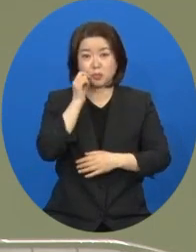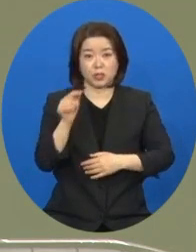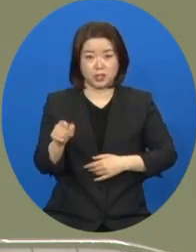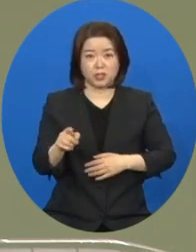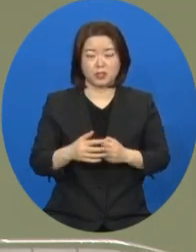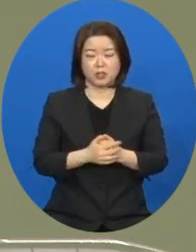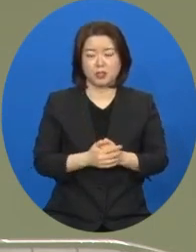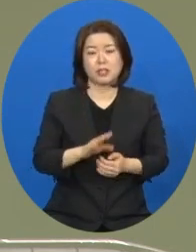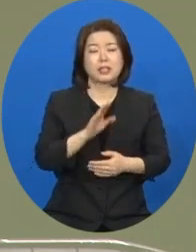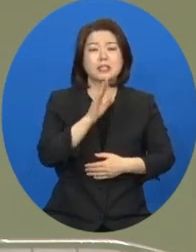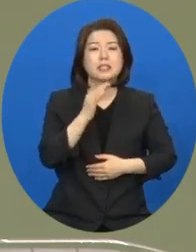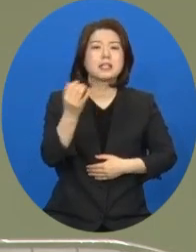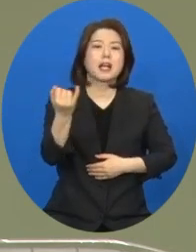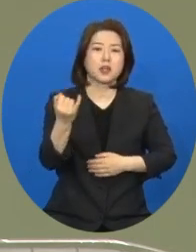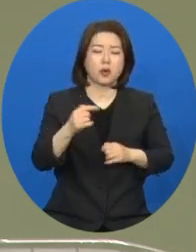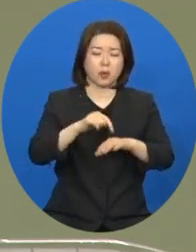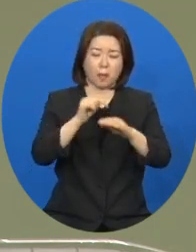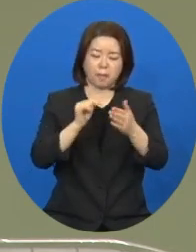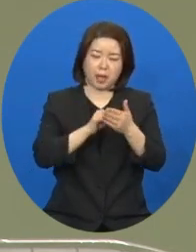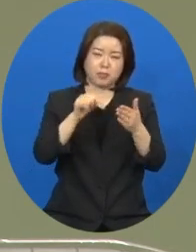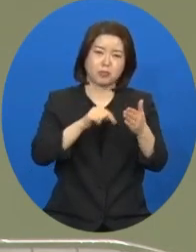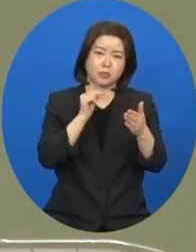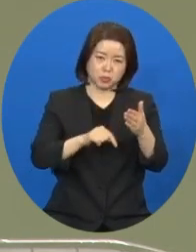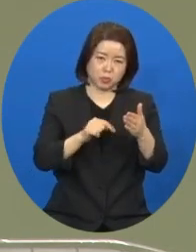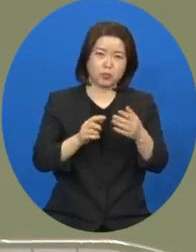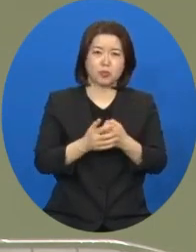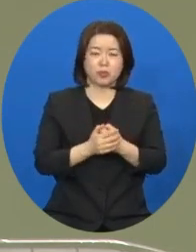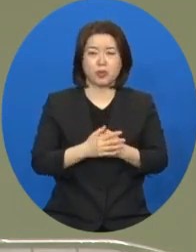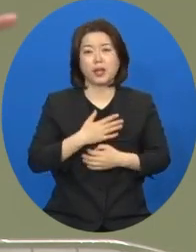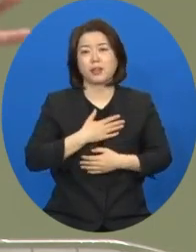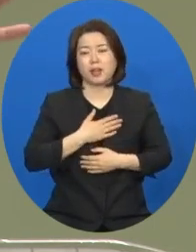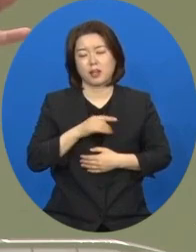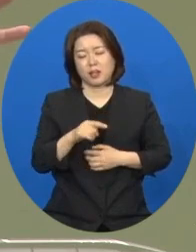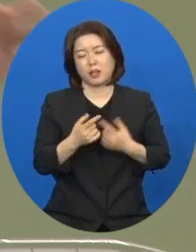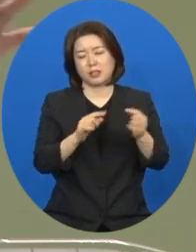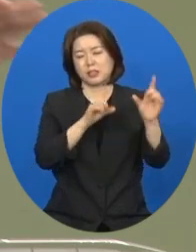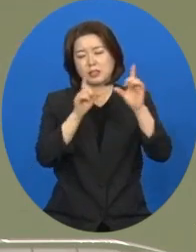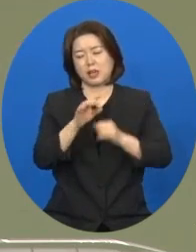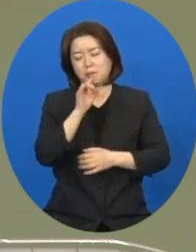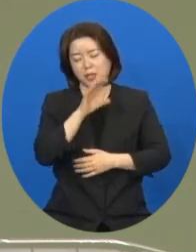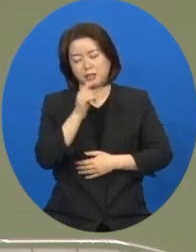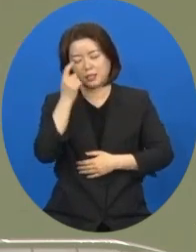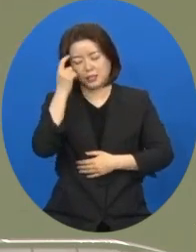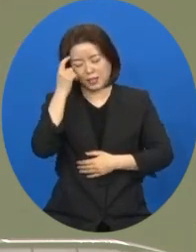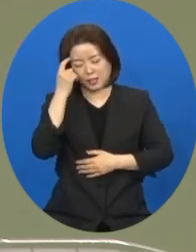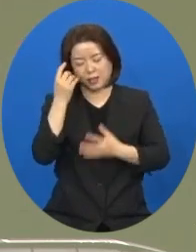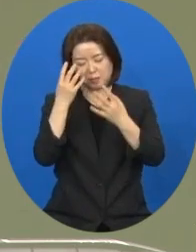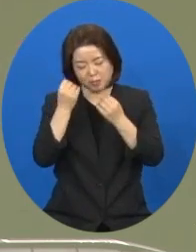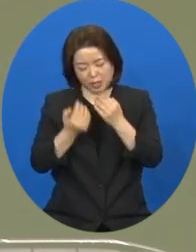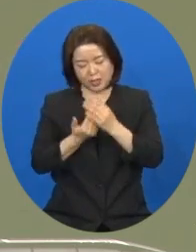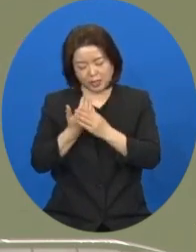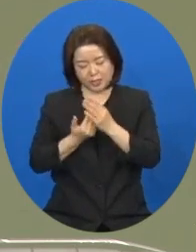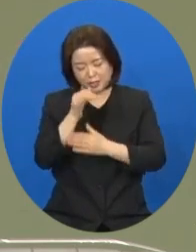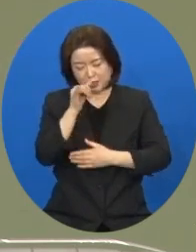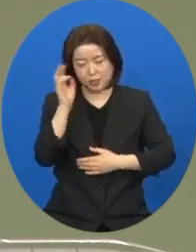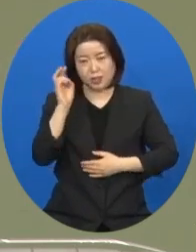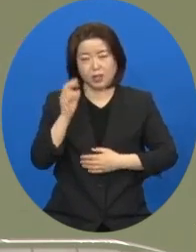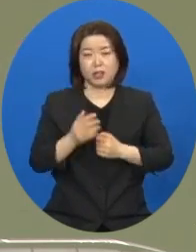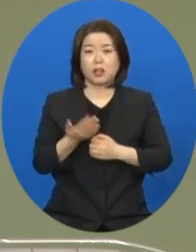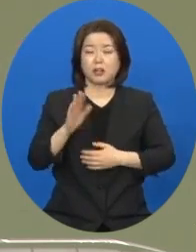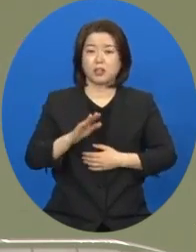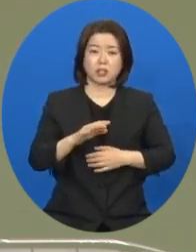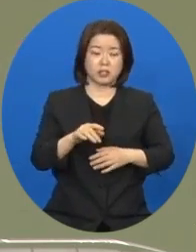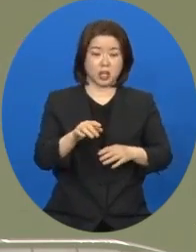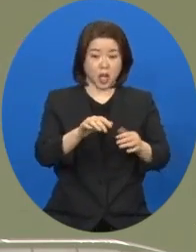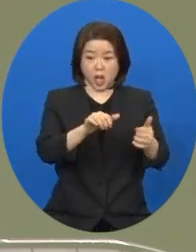실제로 그 여자도 얼마나 마음으로 그동안에 내가 이렇게 살면 안 되지 이런 생각 했겠습니까? 무서우니까